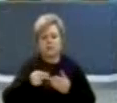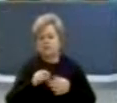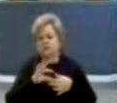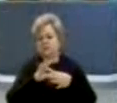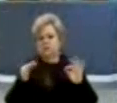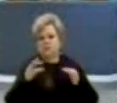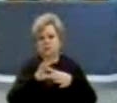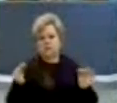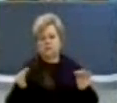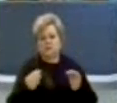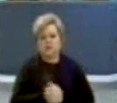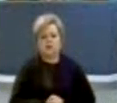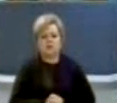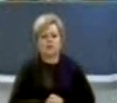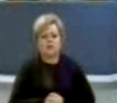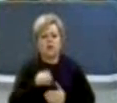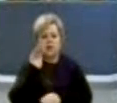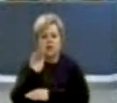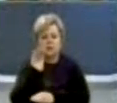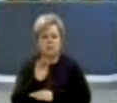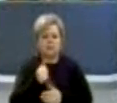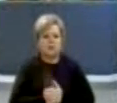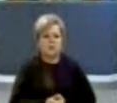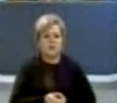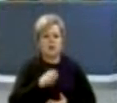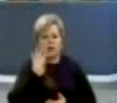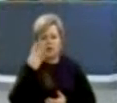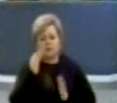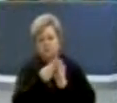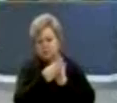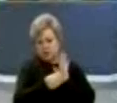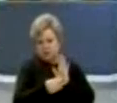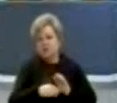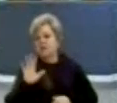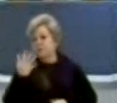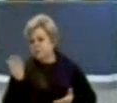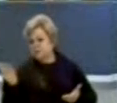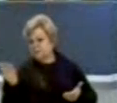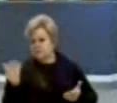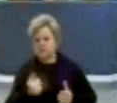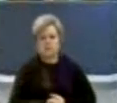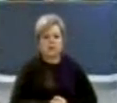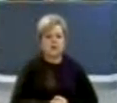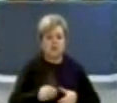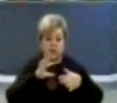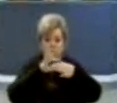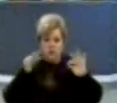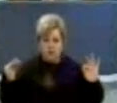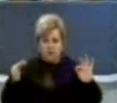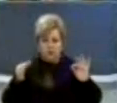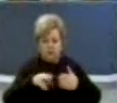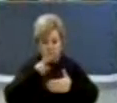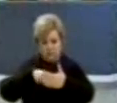pra një marrëveshje tekstuale, e cila është raportuar herë tjetër me 14 pika, disa kanë thënë që është 15 pika kështu me radhë, dhe teksti i së cilës ose një